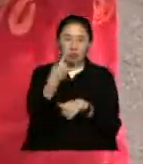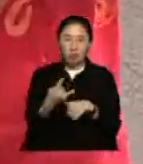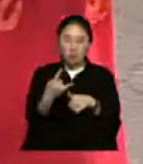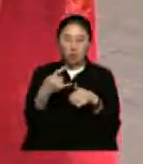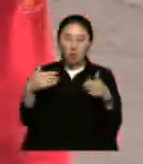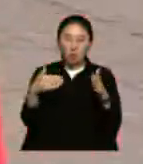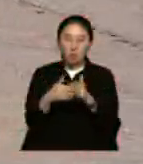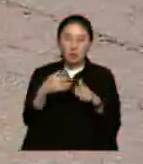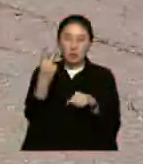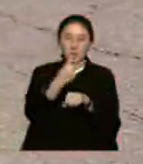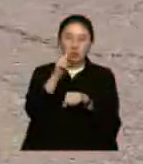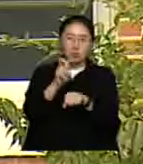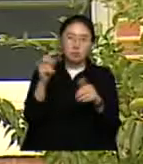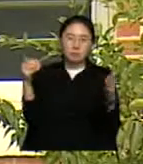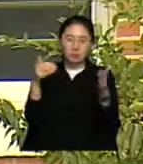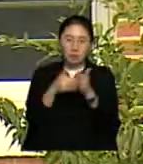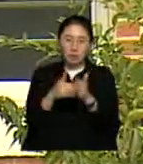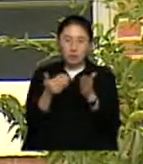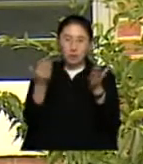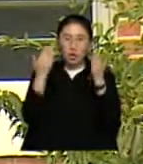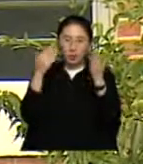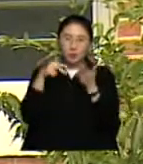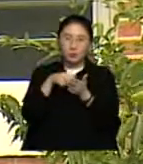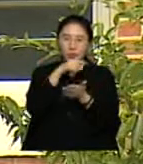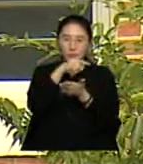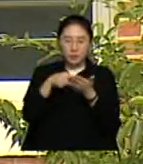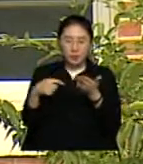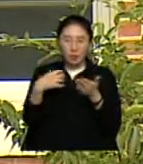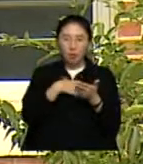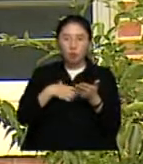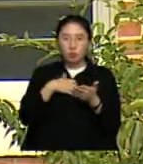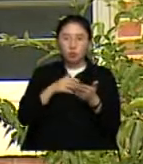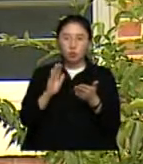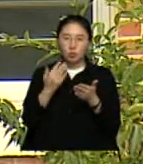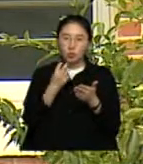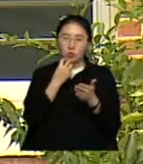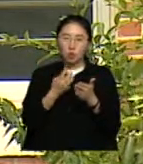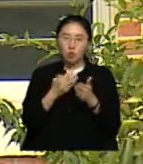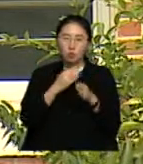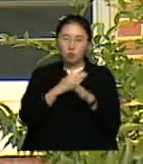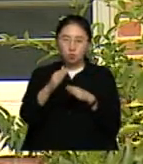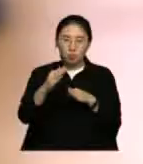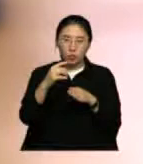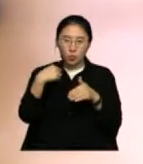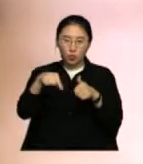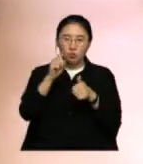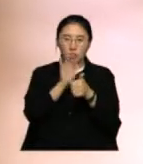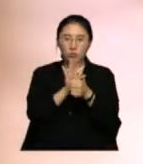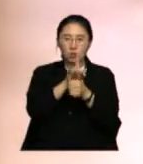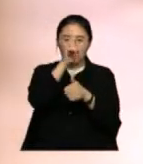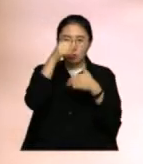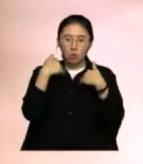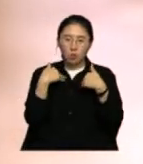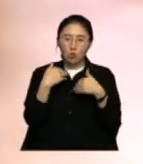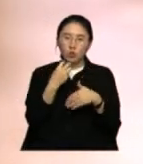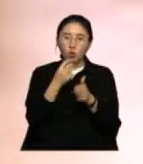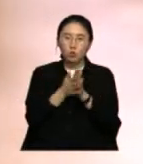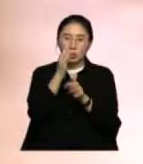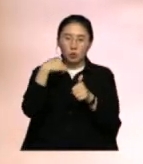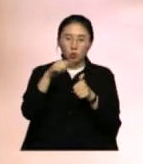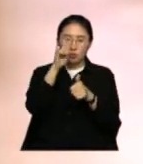공사가 끝나는 2020년까지 학교 측 피해가 예상된다며 서울 북부 교육지원청과 서울시 교육청 등의